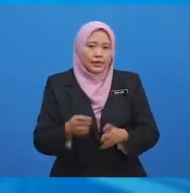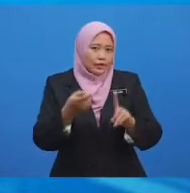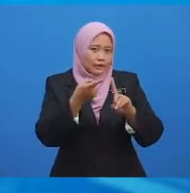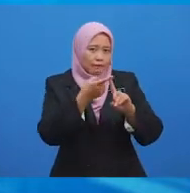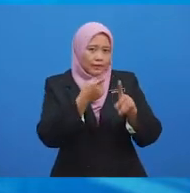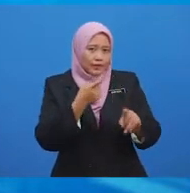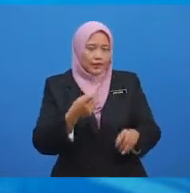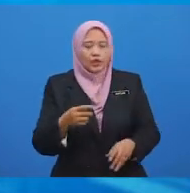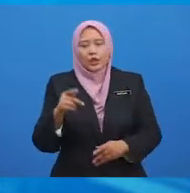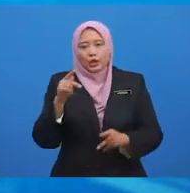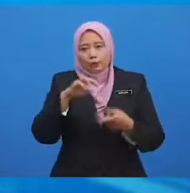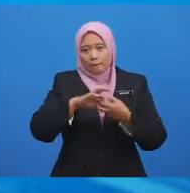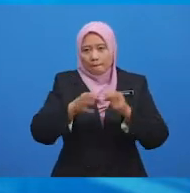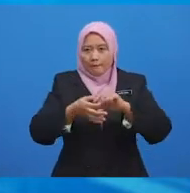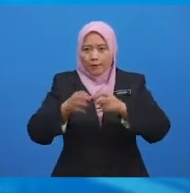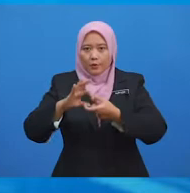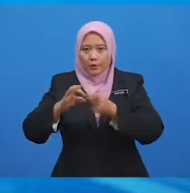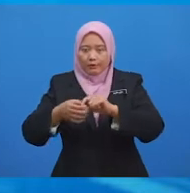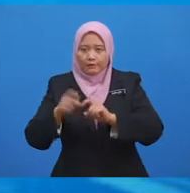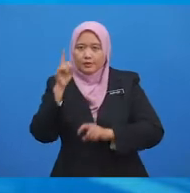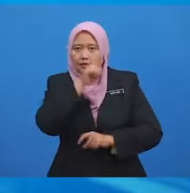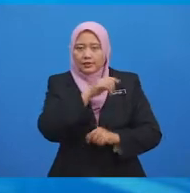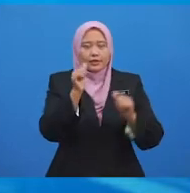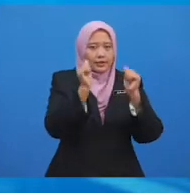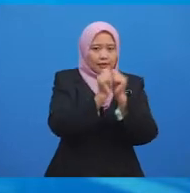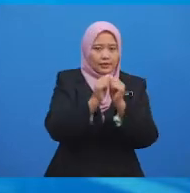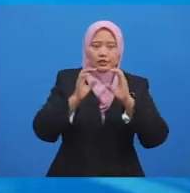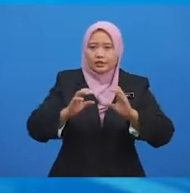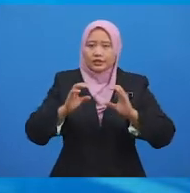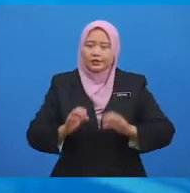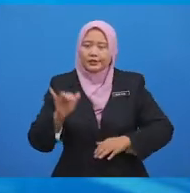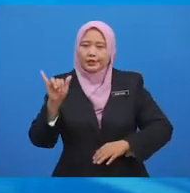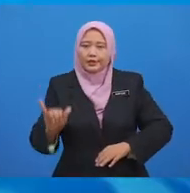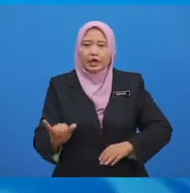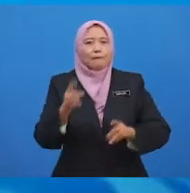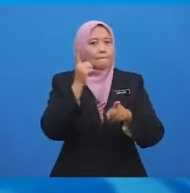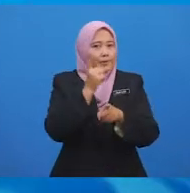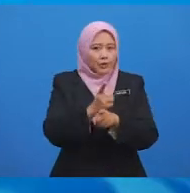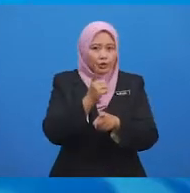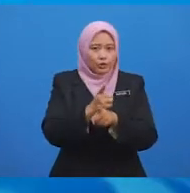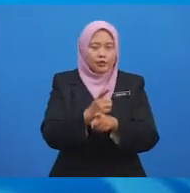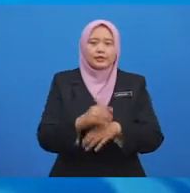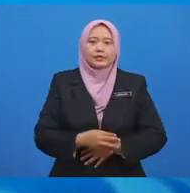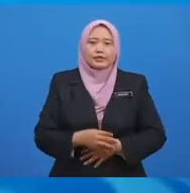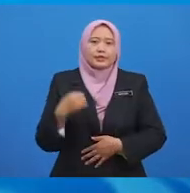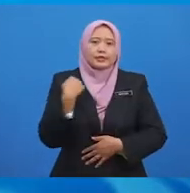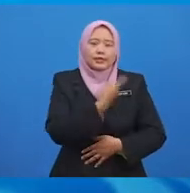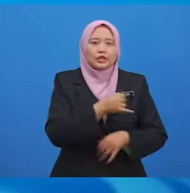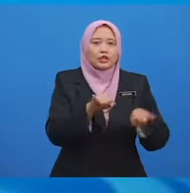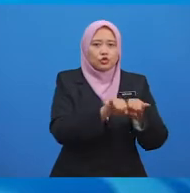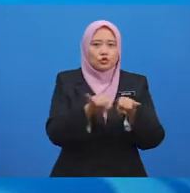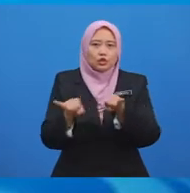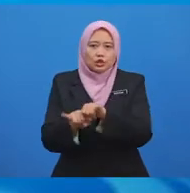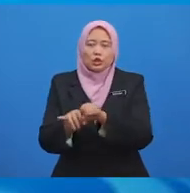daripada polimer sintetik dengan cara yang betul. Kita juga